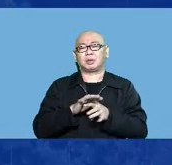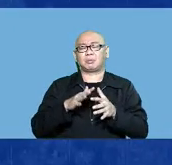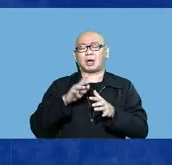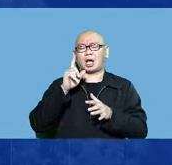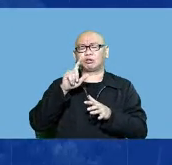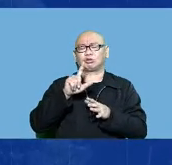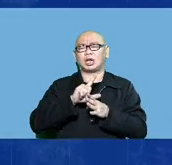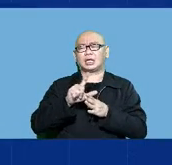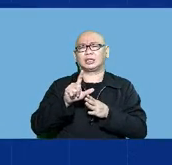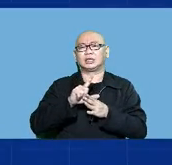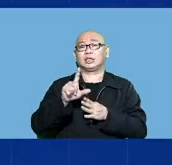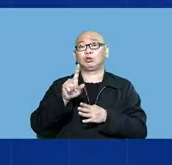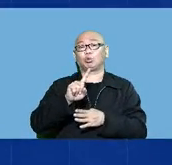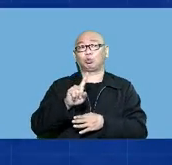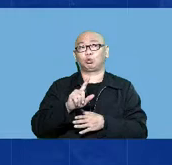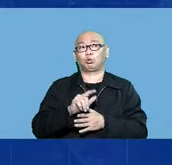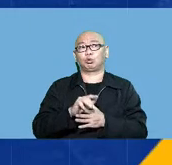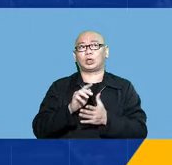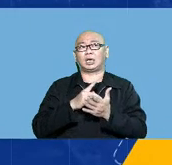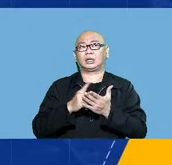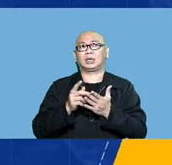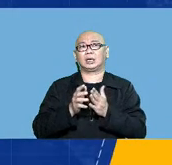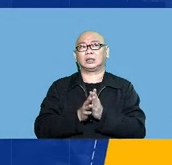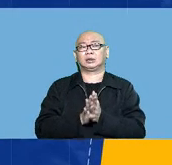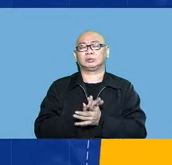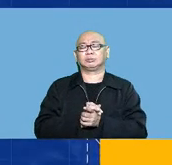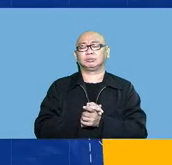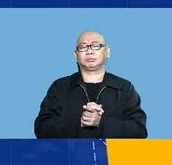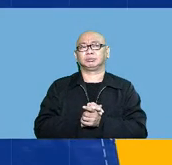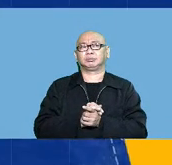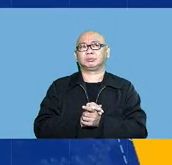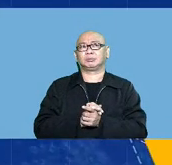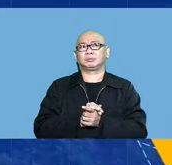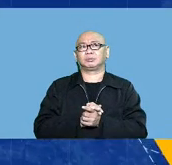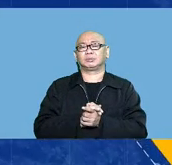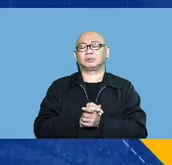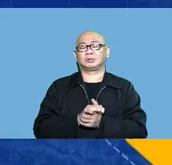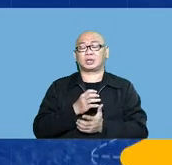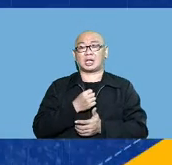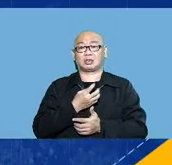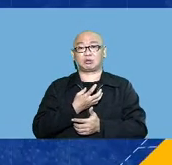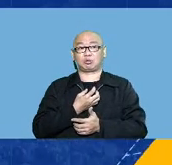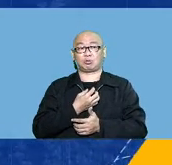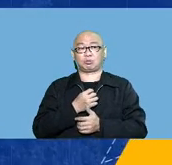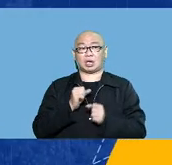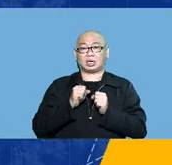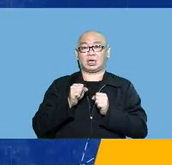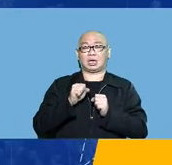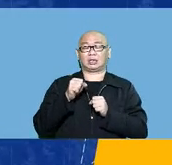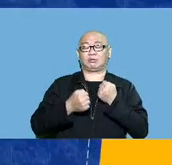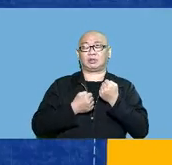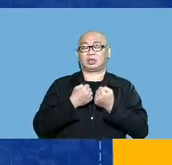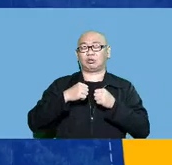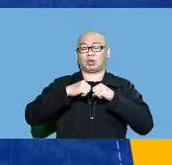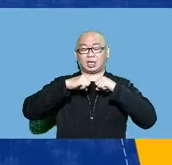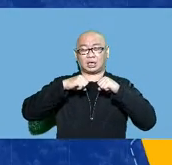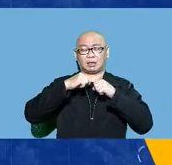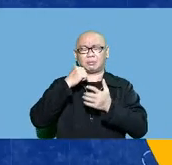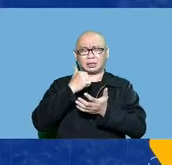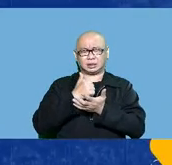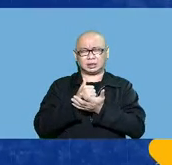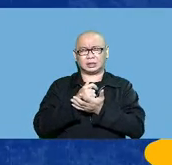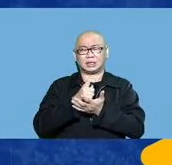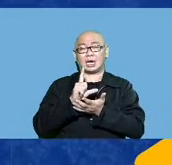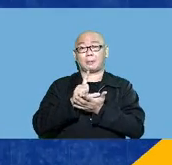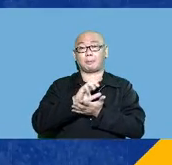harus dilatih terlebih dahulu. Karena kejadian serangan jantung mendadak saat aktivitas olahraga pasti kejadiannya